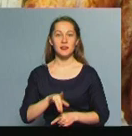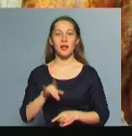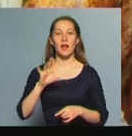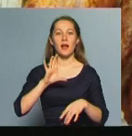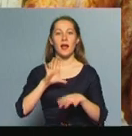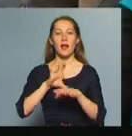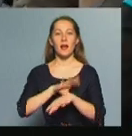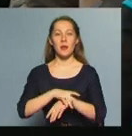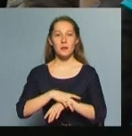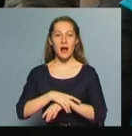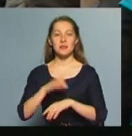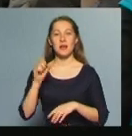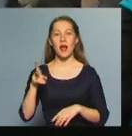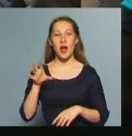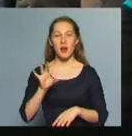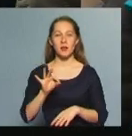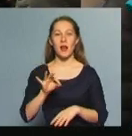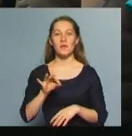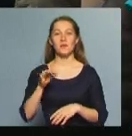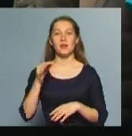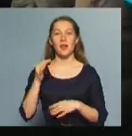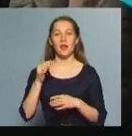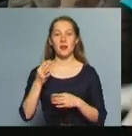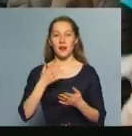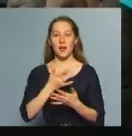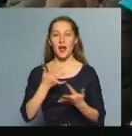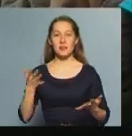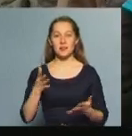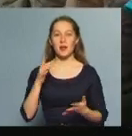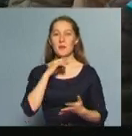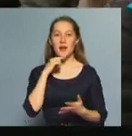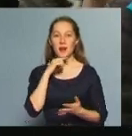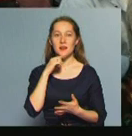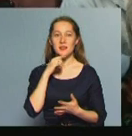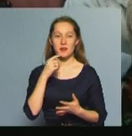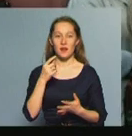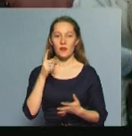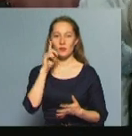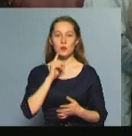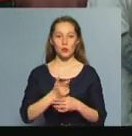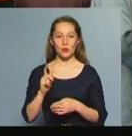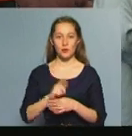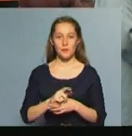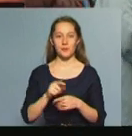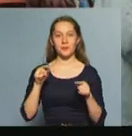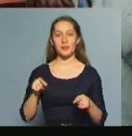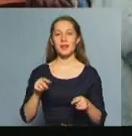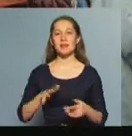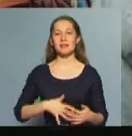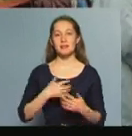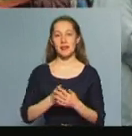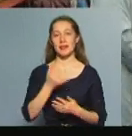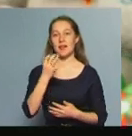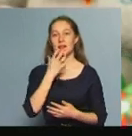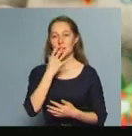колбасы, сало, рульки вот спрашивают копченые. Очень нравится мясо прямо кусками такими. Здесь не только сытно, но и тепло.